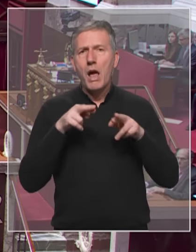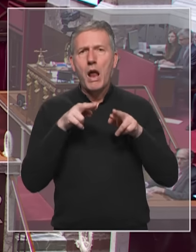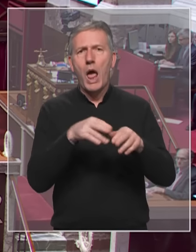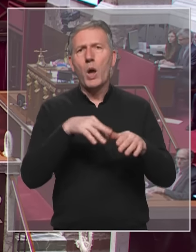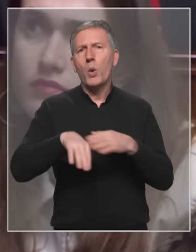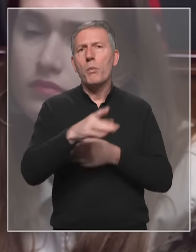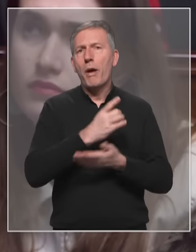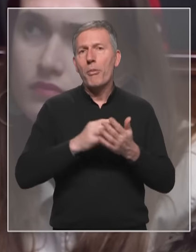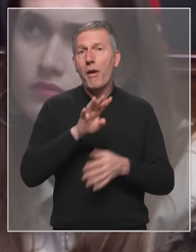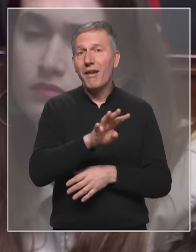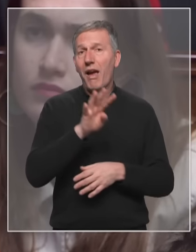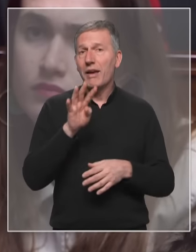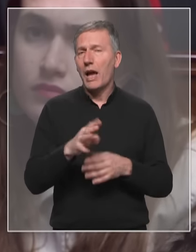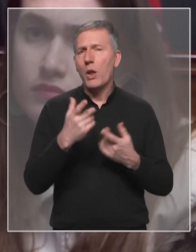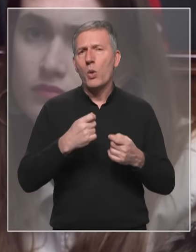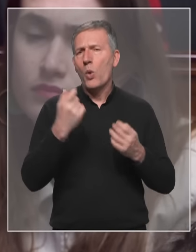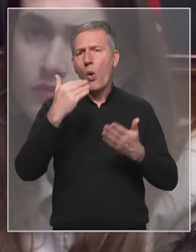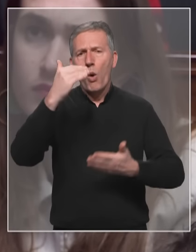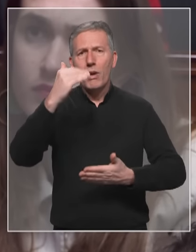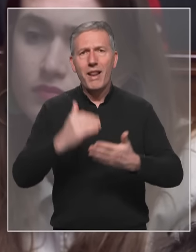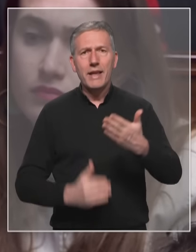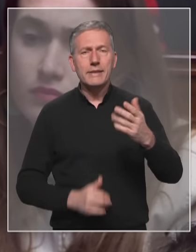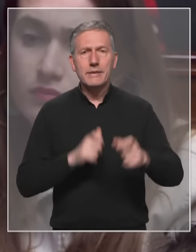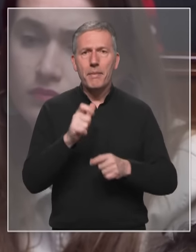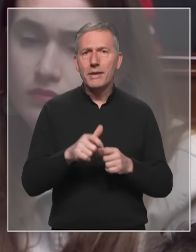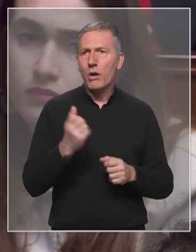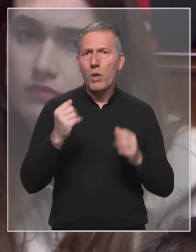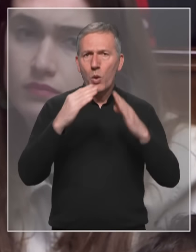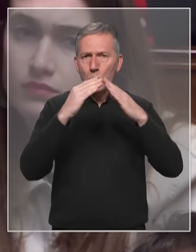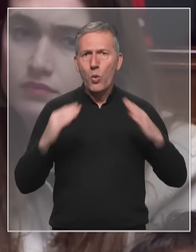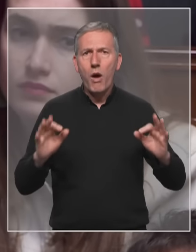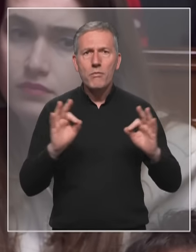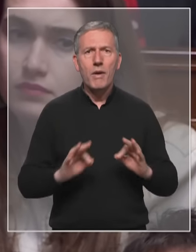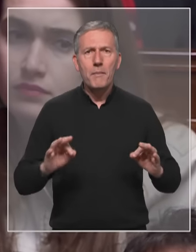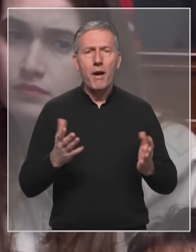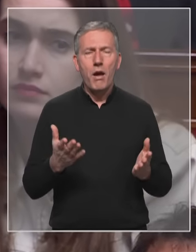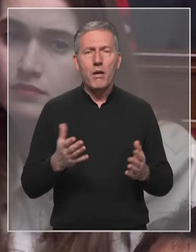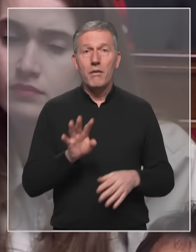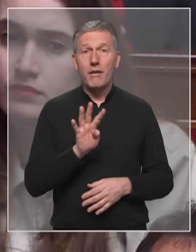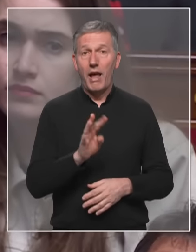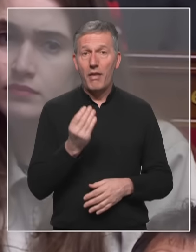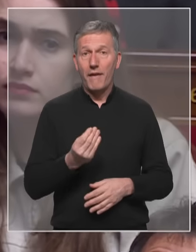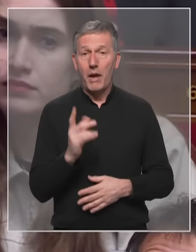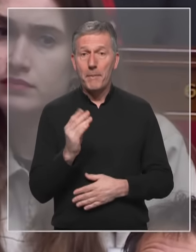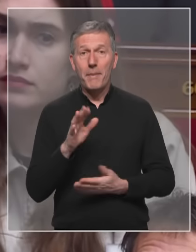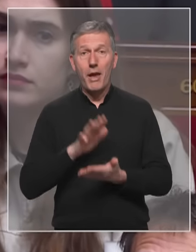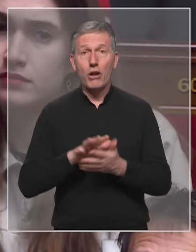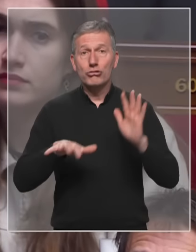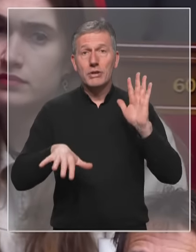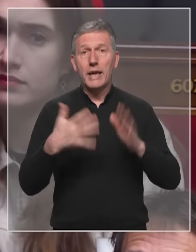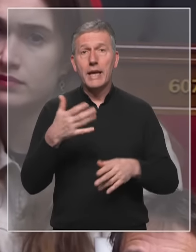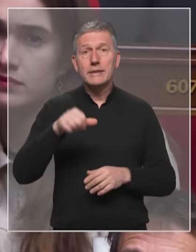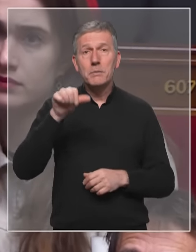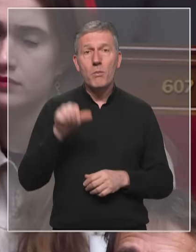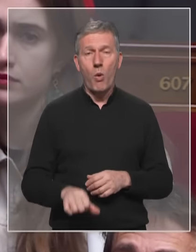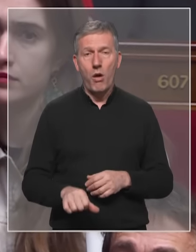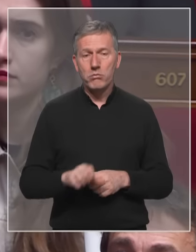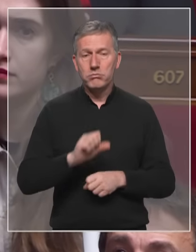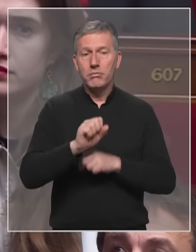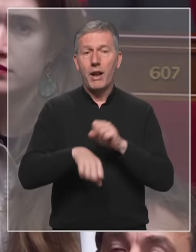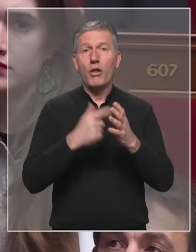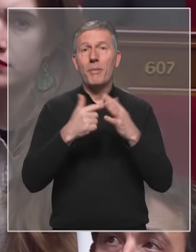Loire-Atlantique, rallongeant la trop longue liste de personnes sans domicile. Parmi eux, 4 enfants, dont un bébé de 15 mois. En 2017,